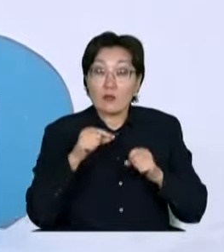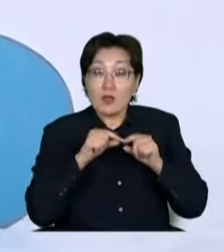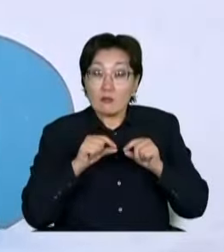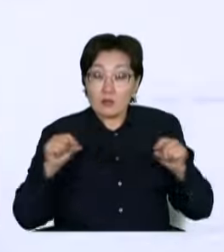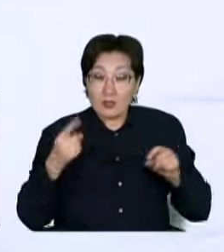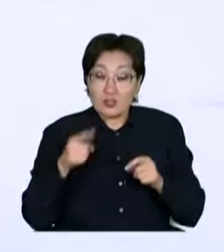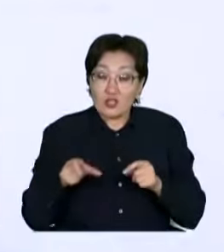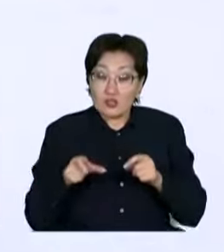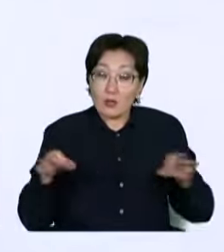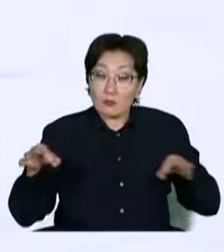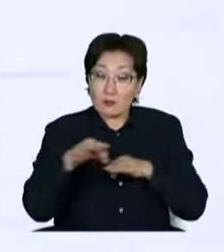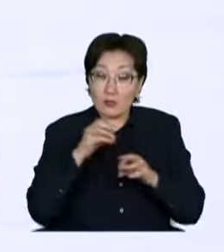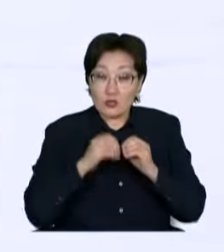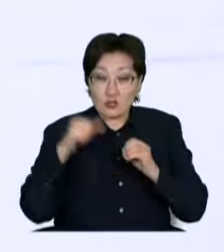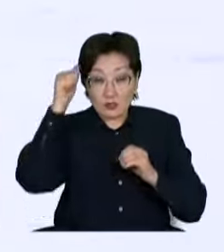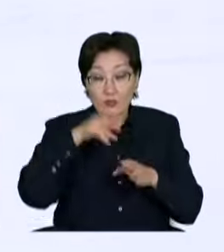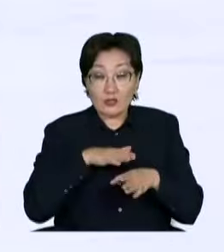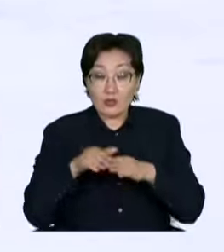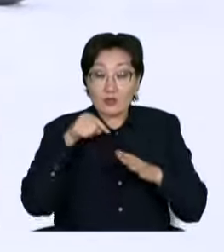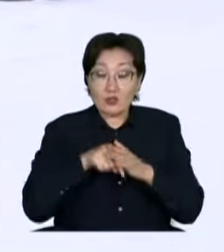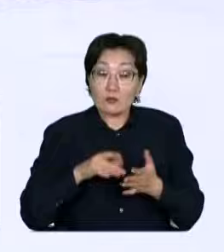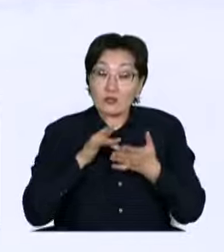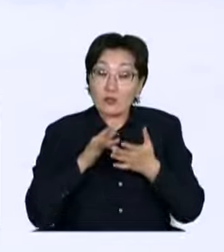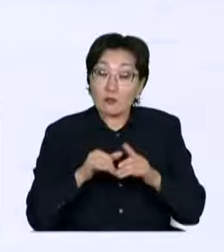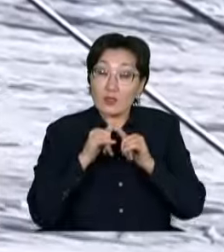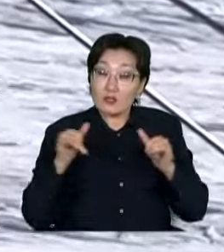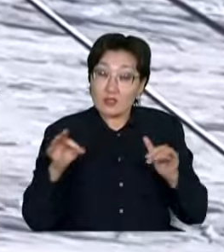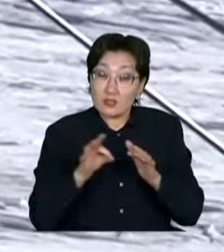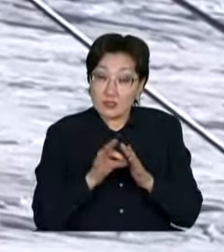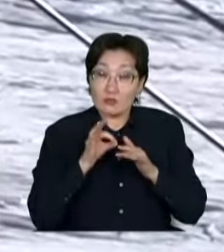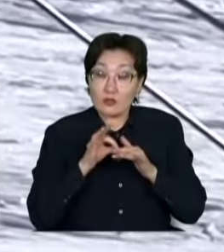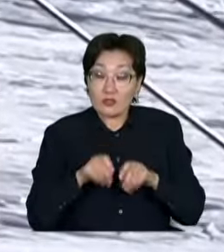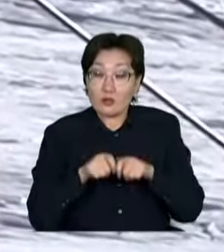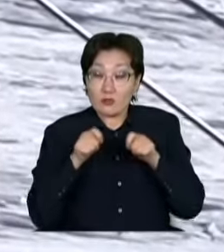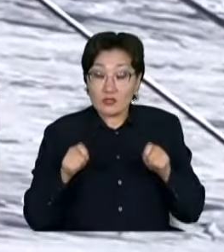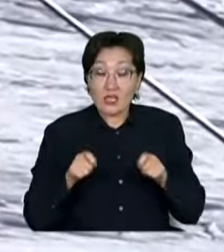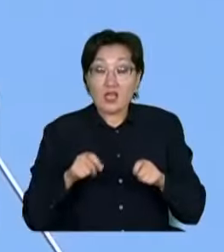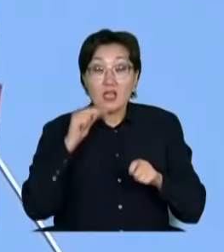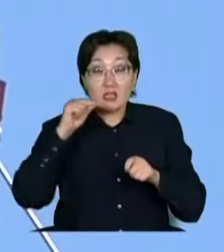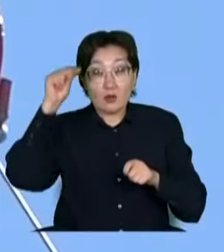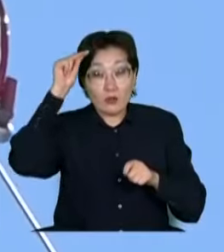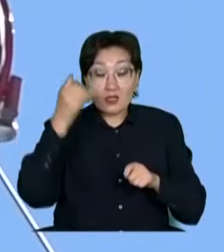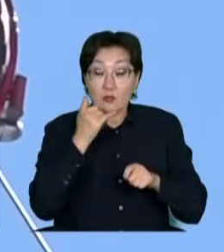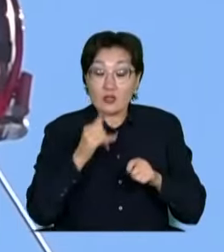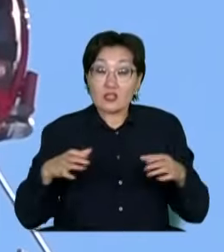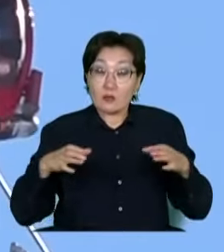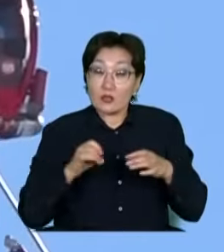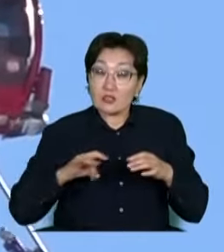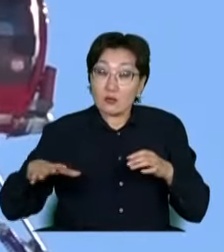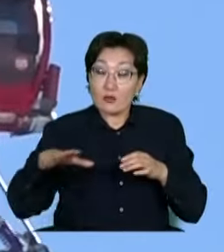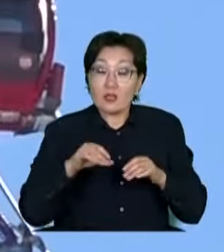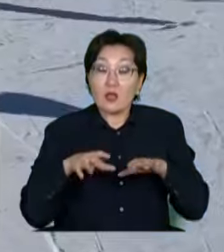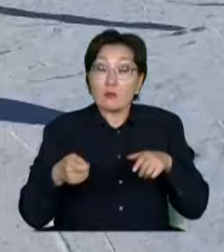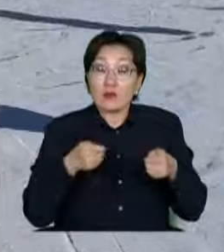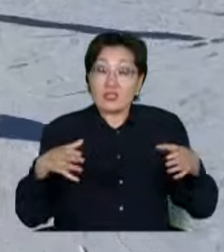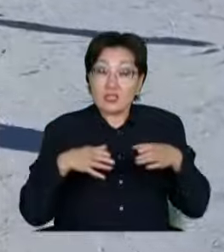жол жобасының 10 жылдығы аясында ішкі туризмді дамыту мақсатында ұйымдастырылған. Оған Шыңжаң Ұйғыр автономиялы ауданының партия